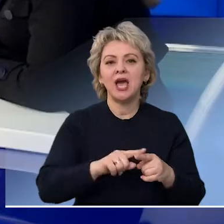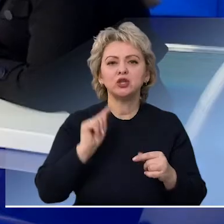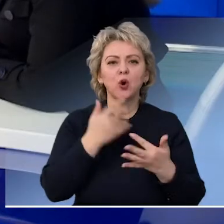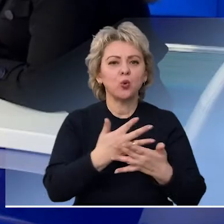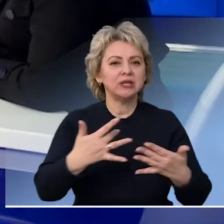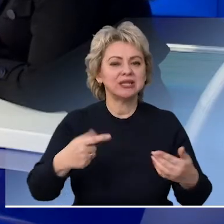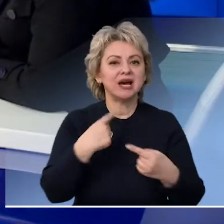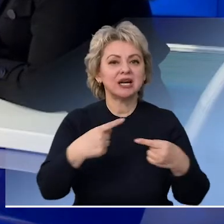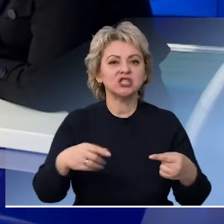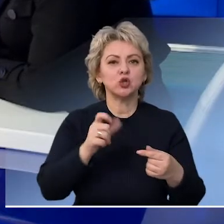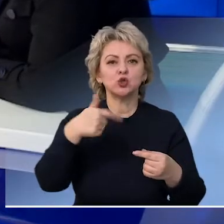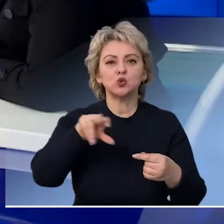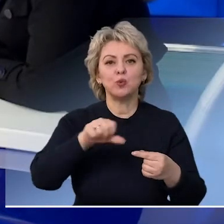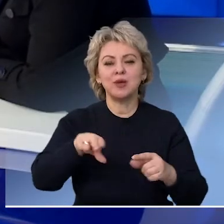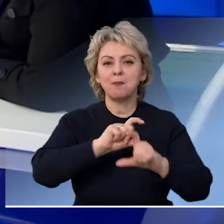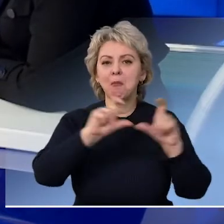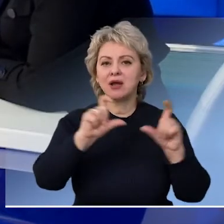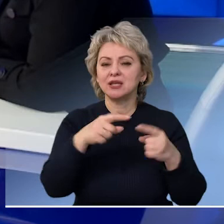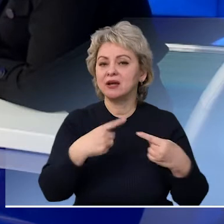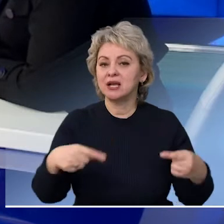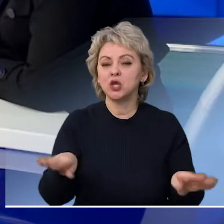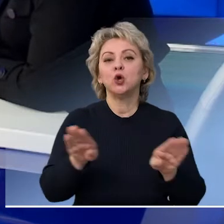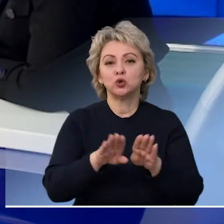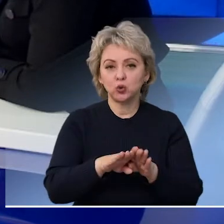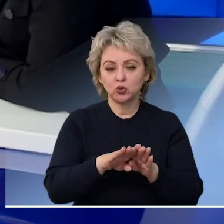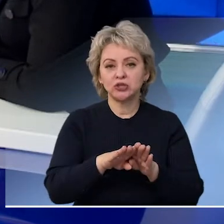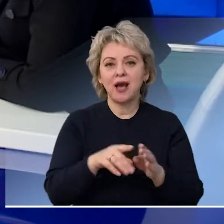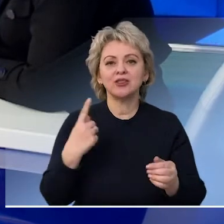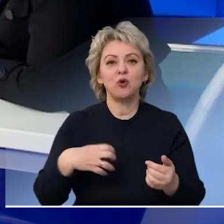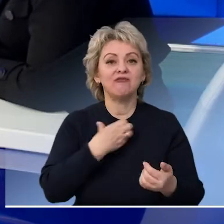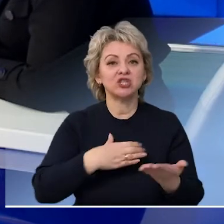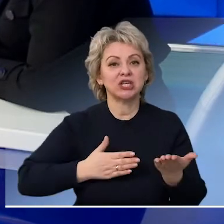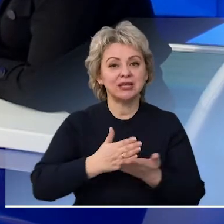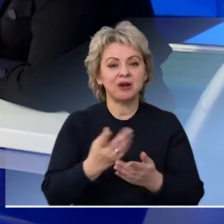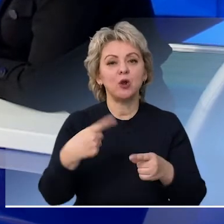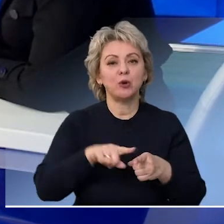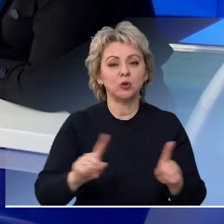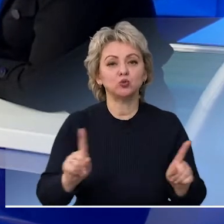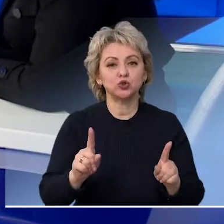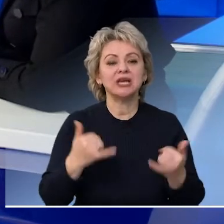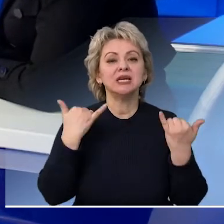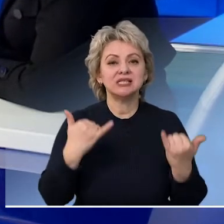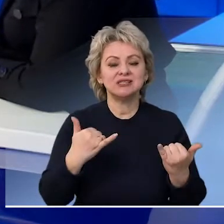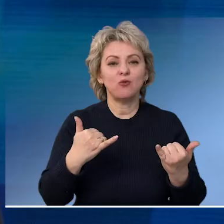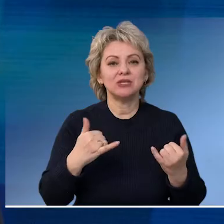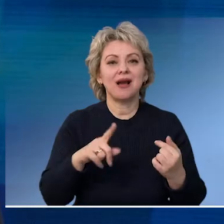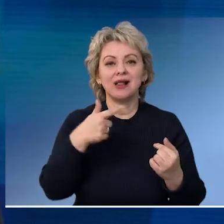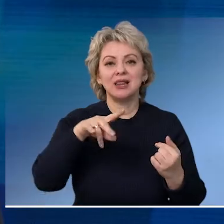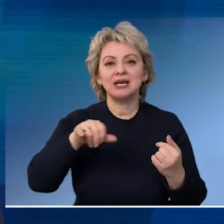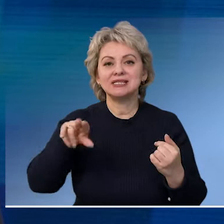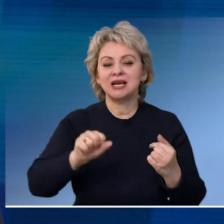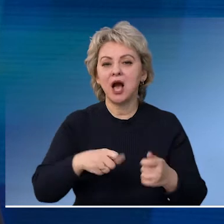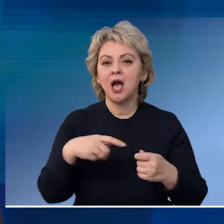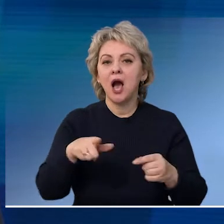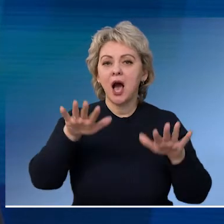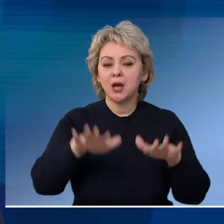Это кулинария в различных супермаркетах, гипермаркетах. Это тоже одно из важных направлений, потому что сегодня классика